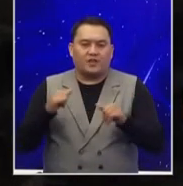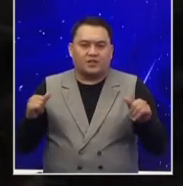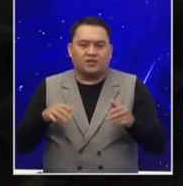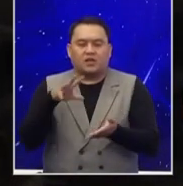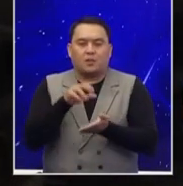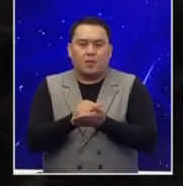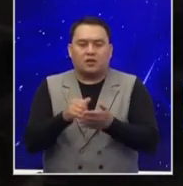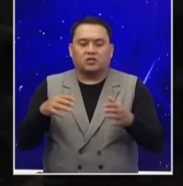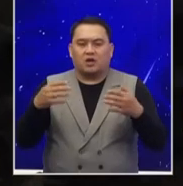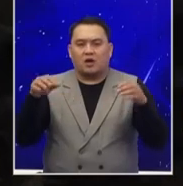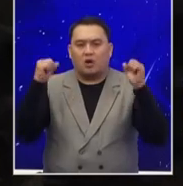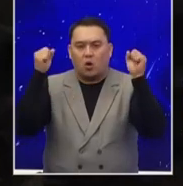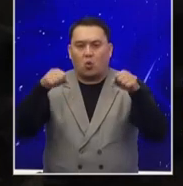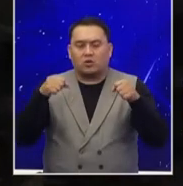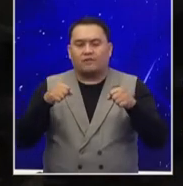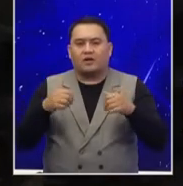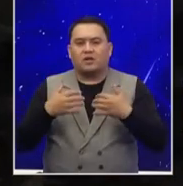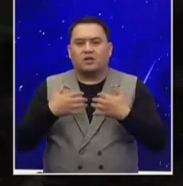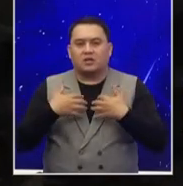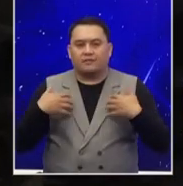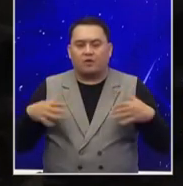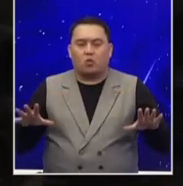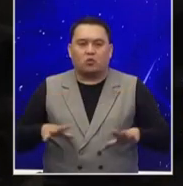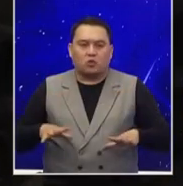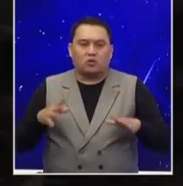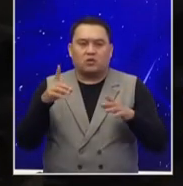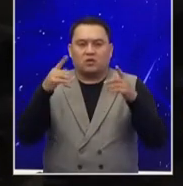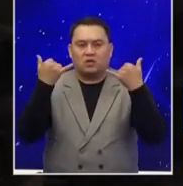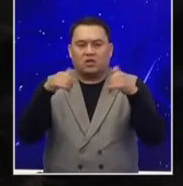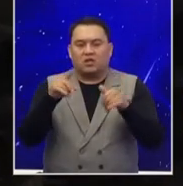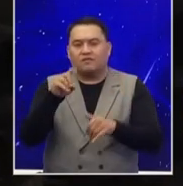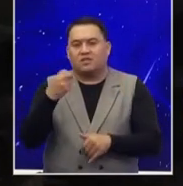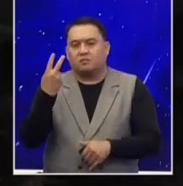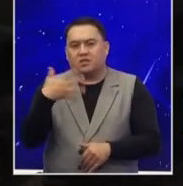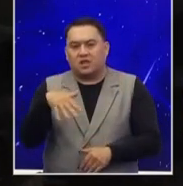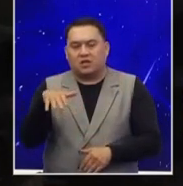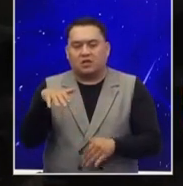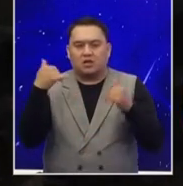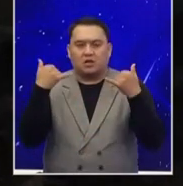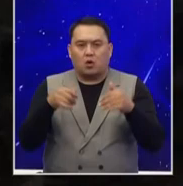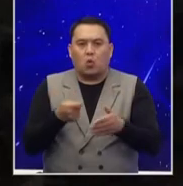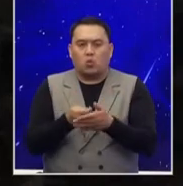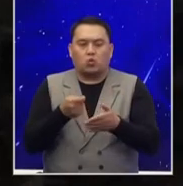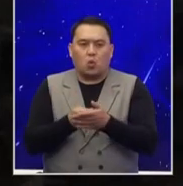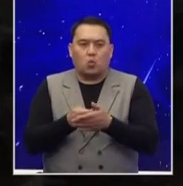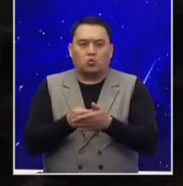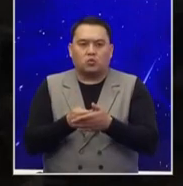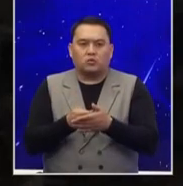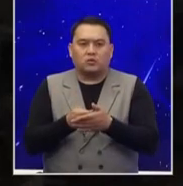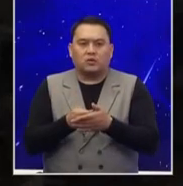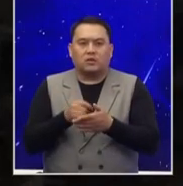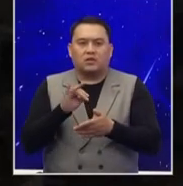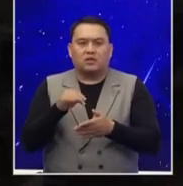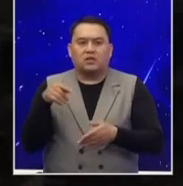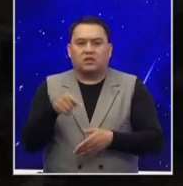занимается откормом скота. У них имеется 250 голов на откорм крупнорогатого скота,